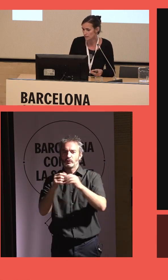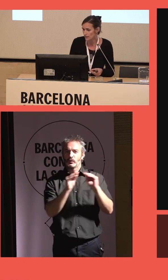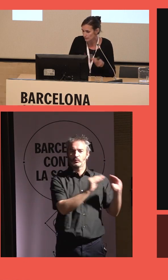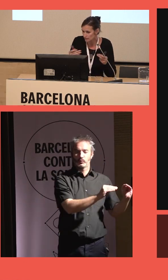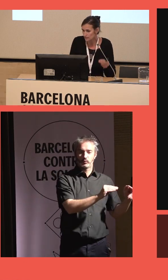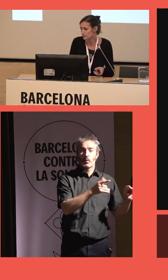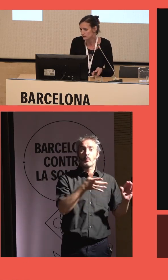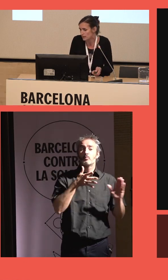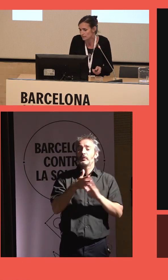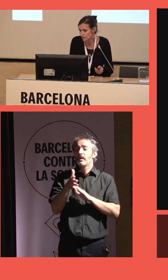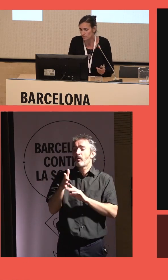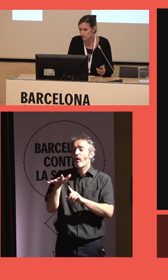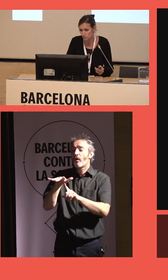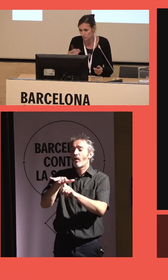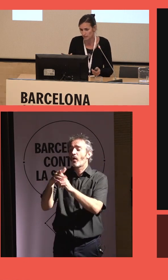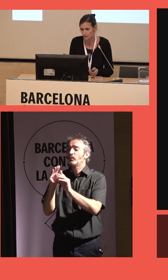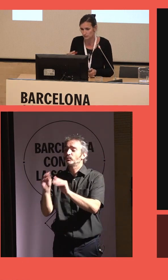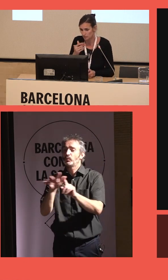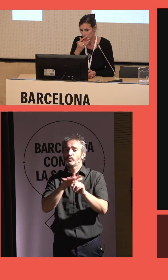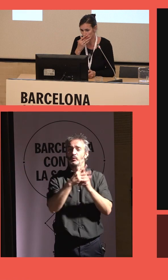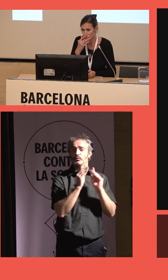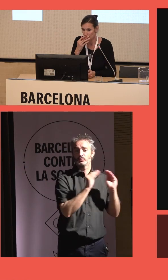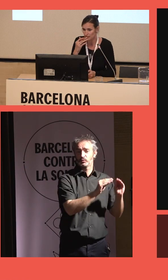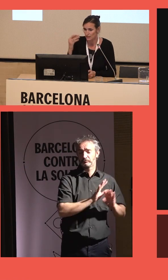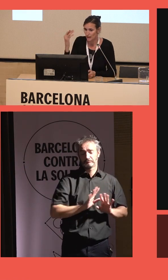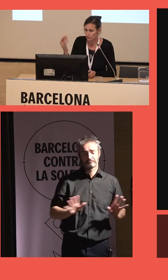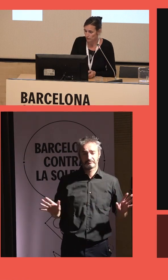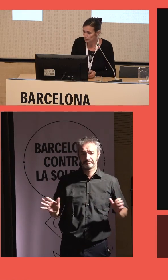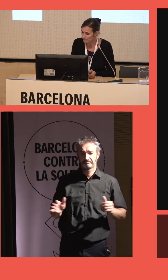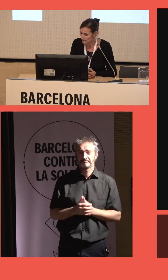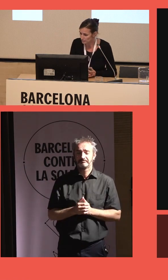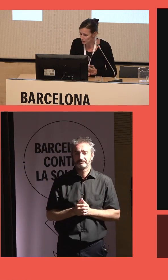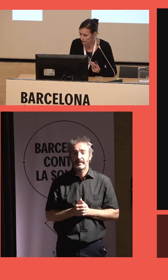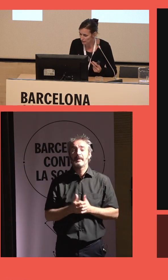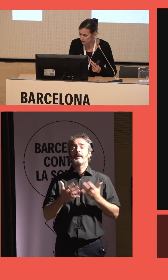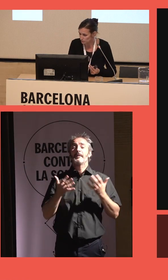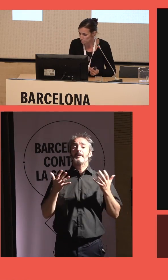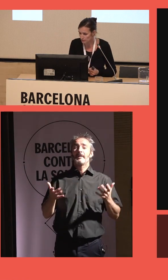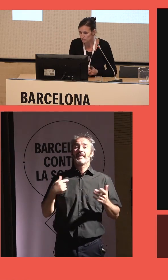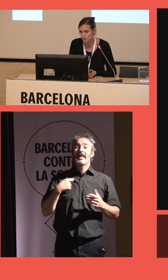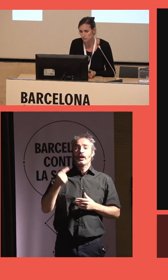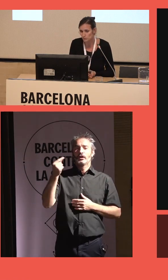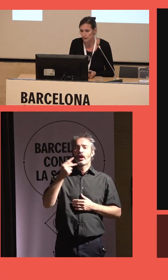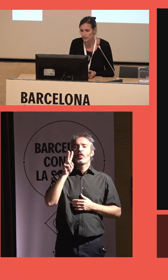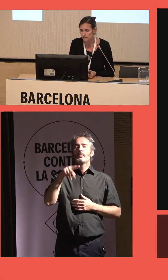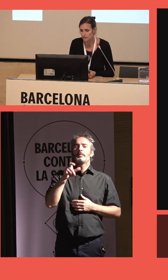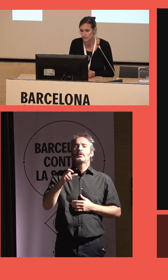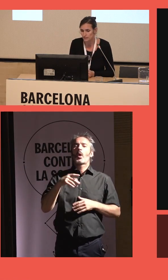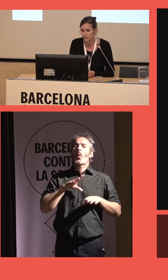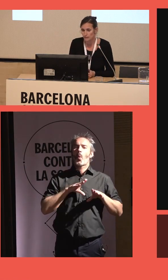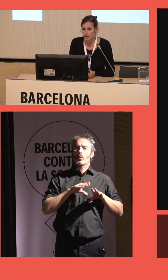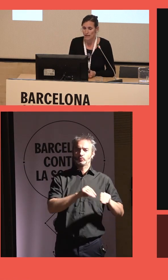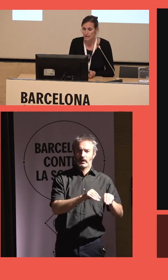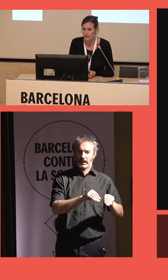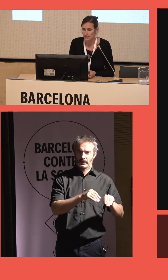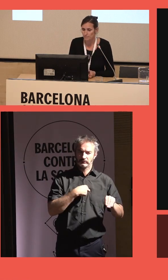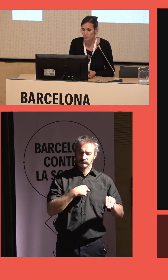i característiques de cada territori són úniques ja ho sabeu actualment tenim 2.000 persones usuàries